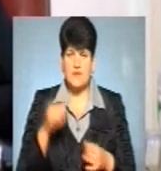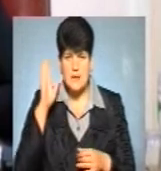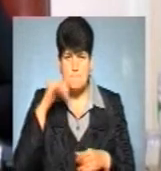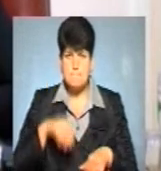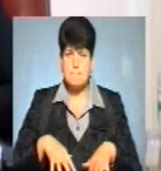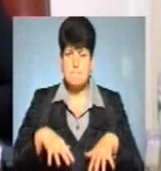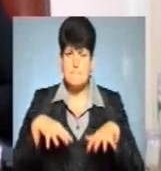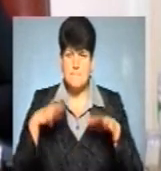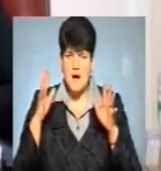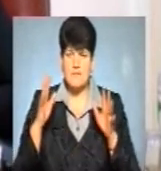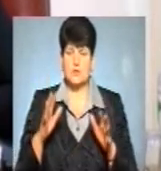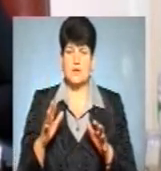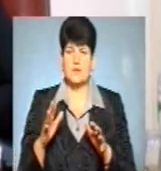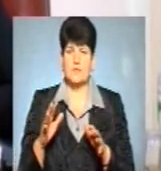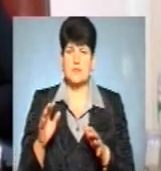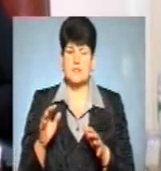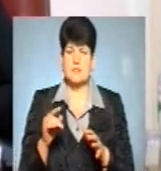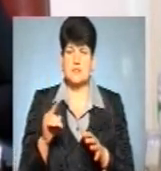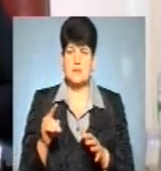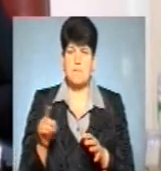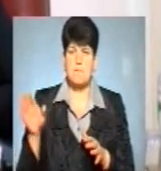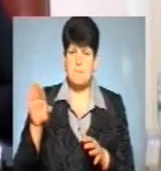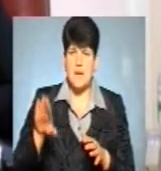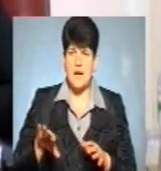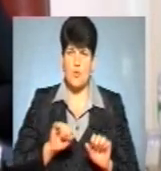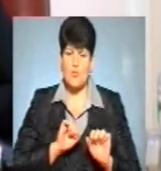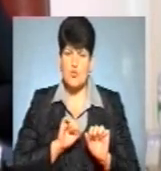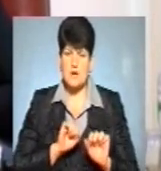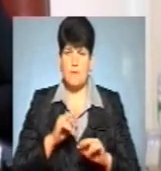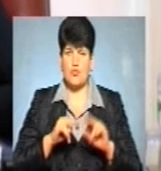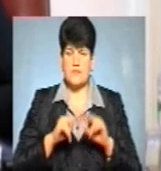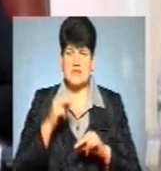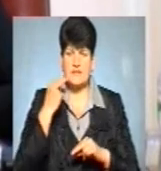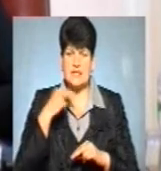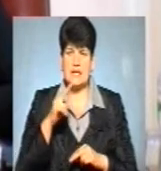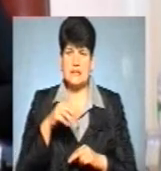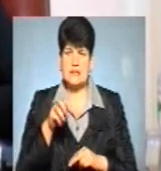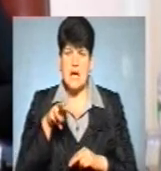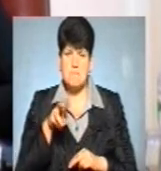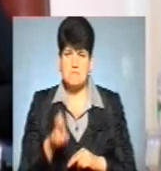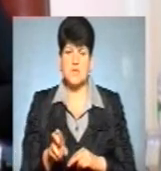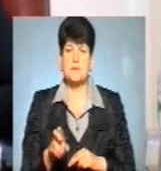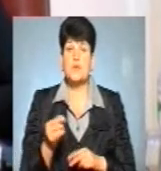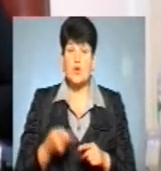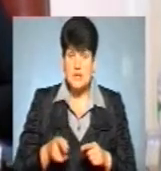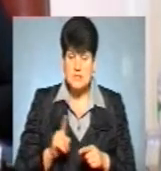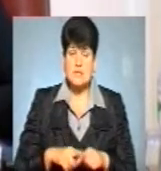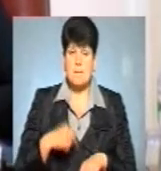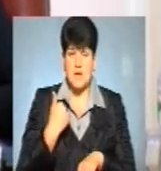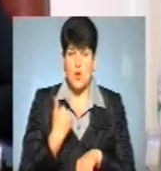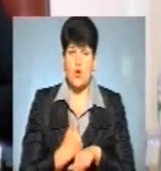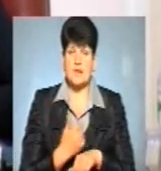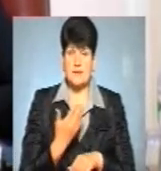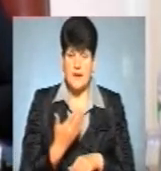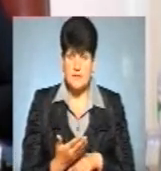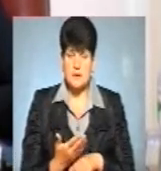від повеней, з берегоукріпленням, з будівництвом ефективних дамб. Оце пріоритет. Відповідно,